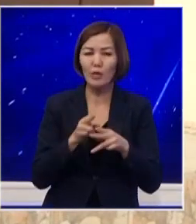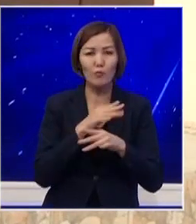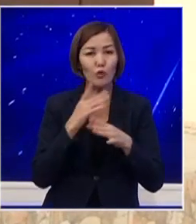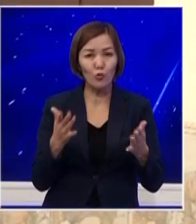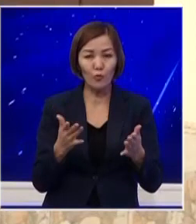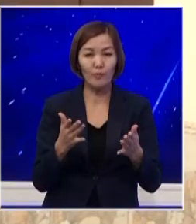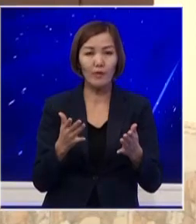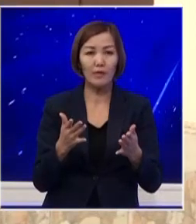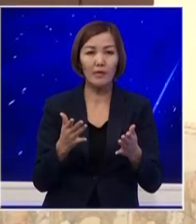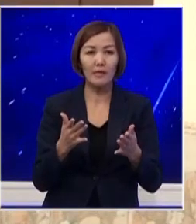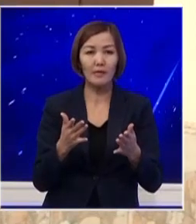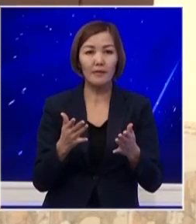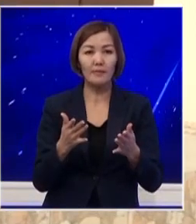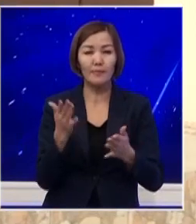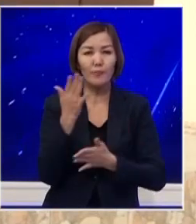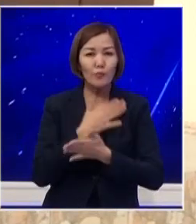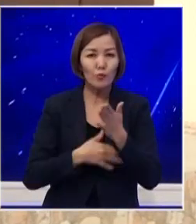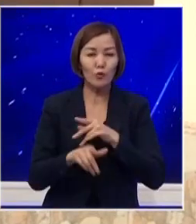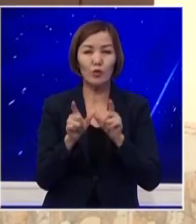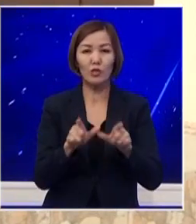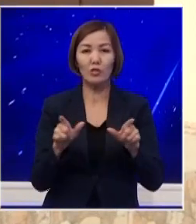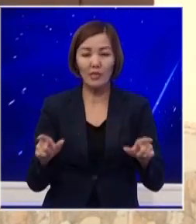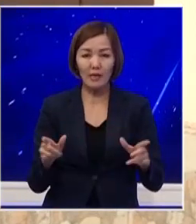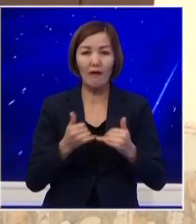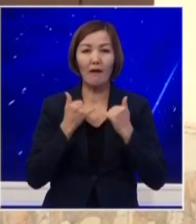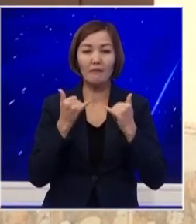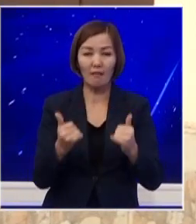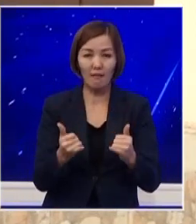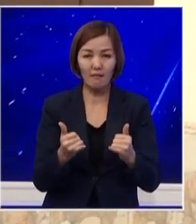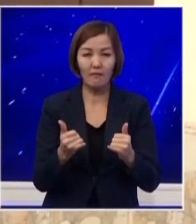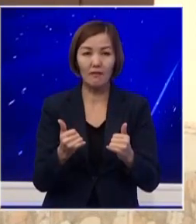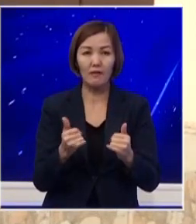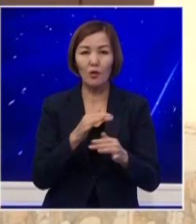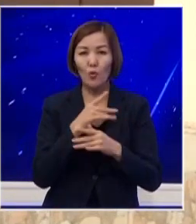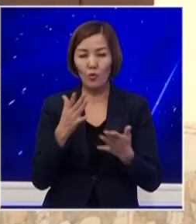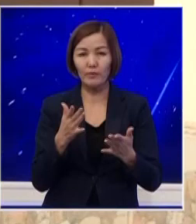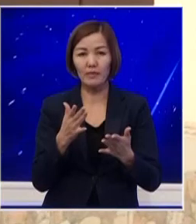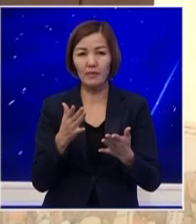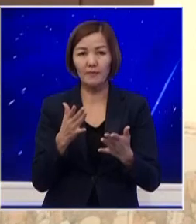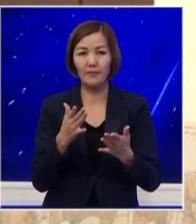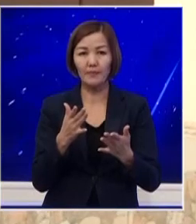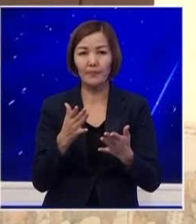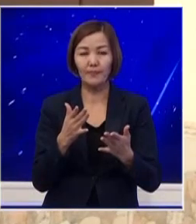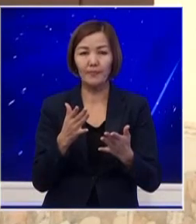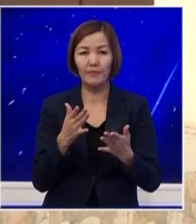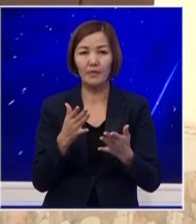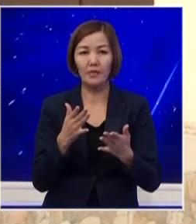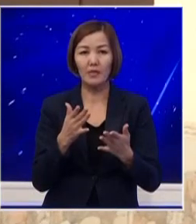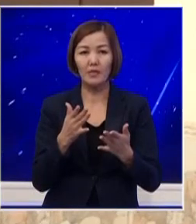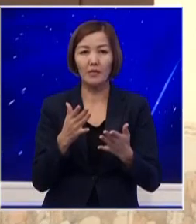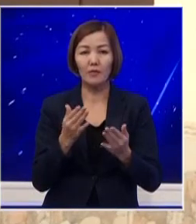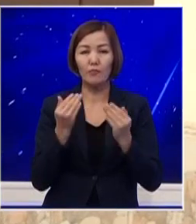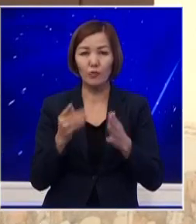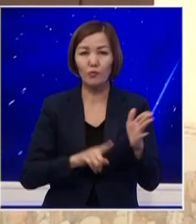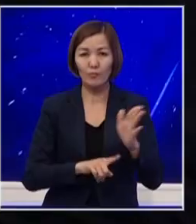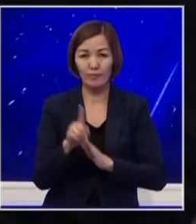көп. Жаңағы мүмкіндігі шектеулі жандарға арналған көбісі жоспарларым. Соларды міне